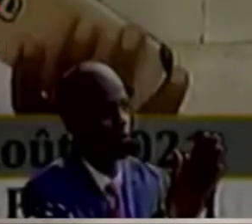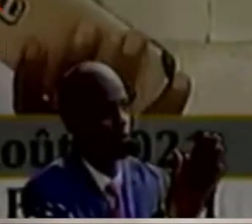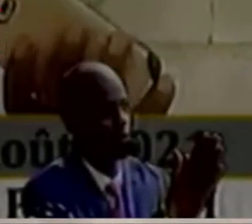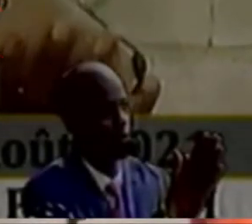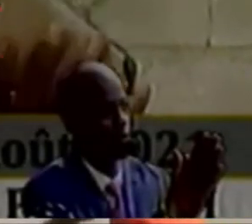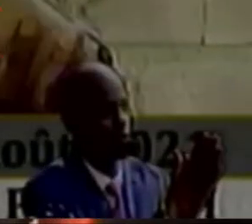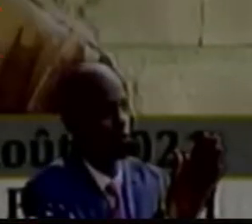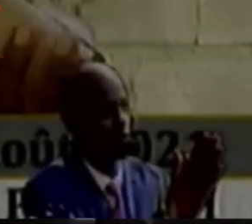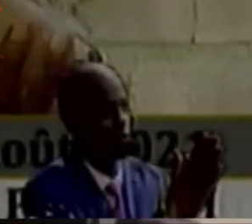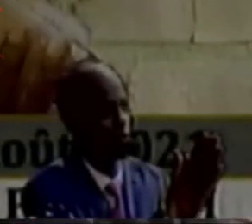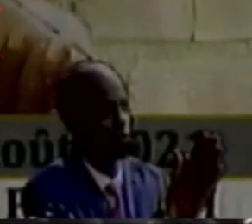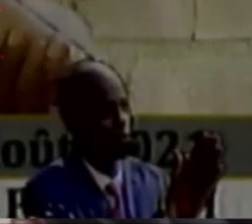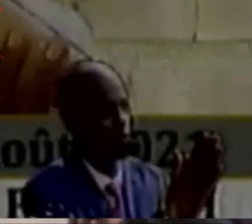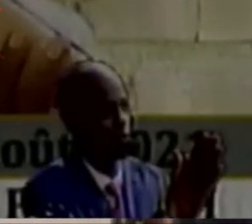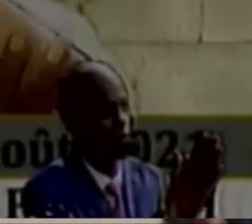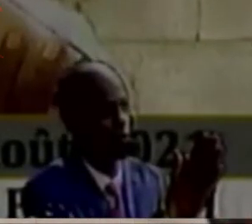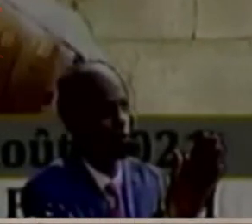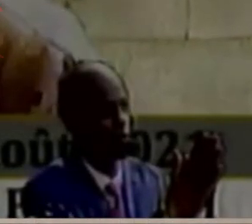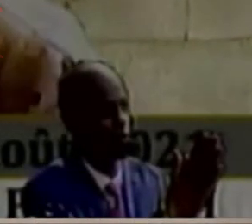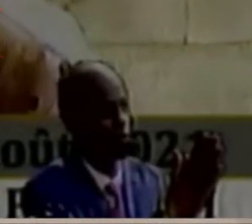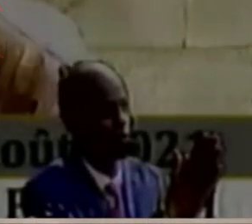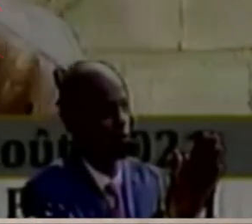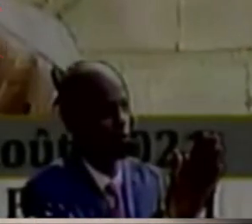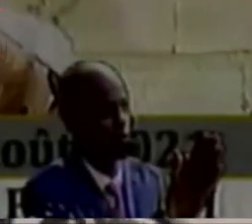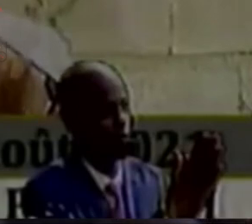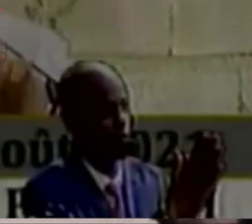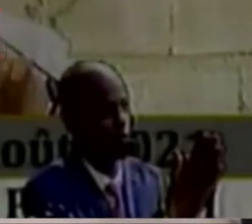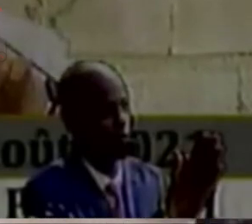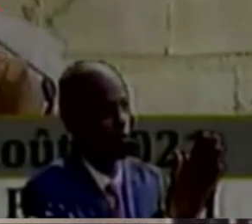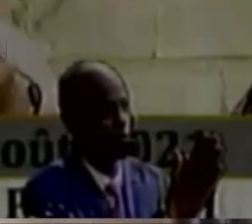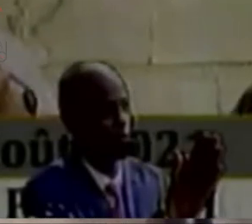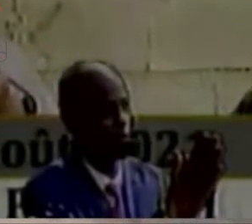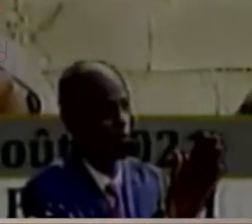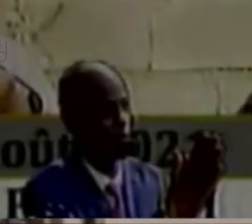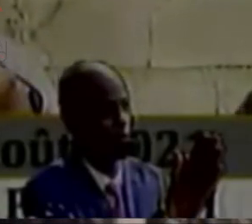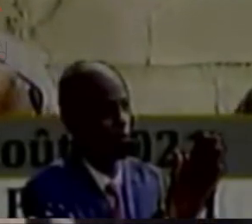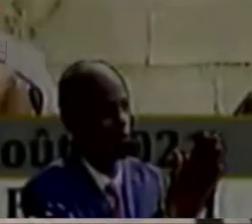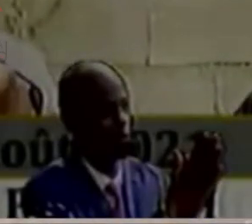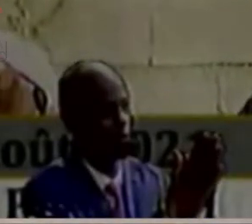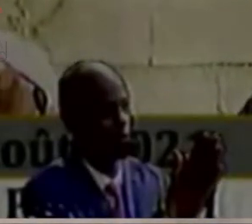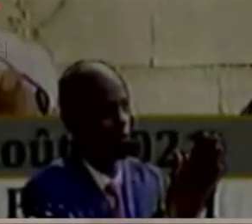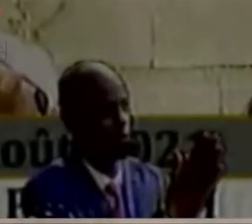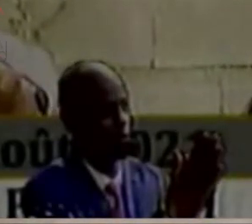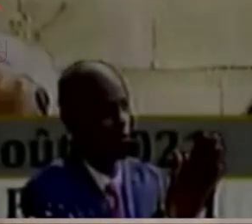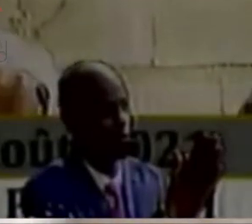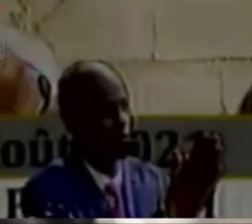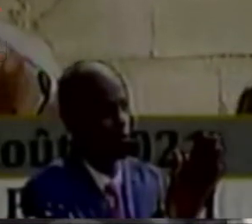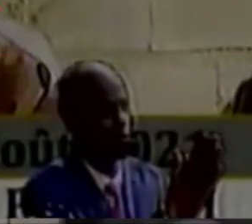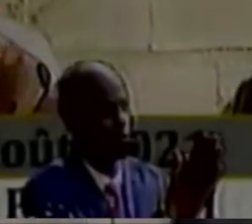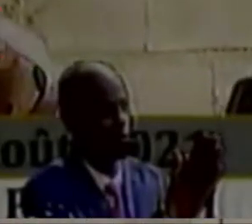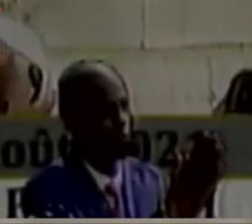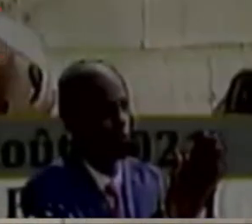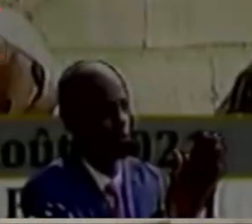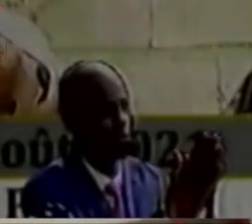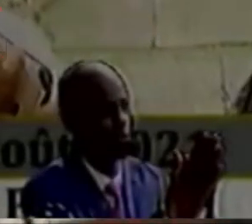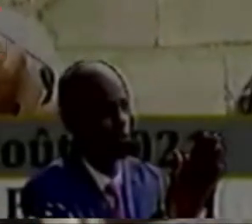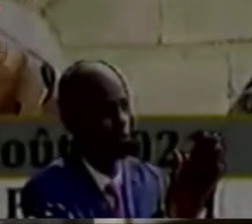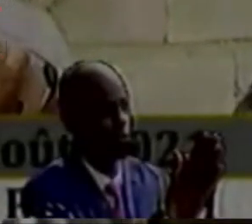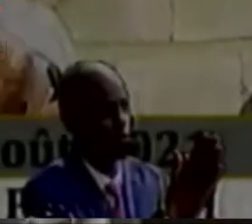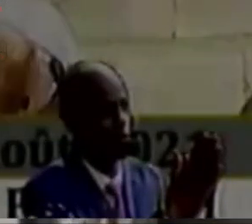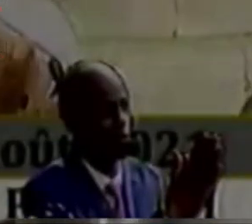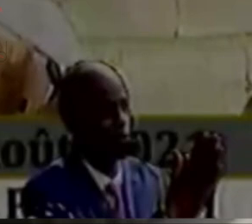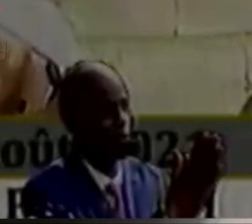Mais bataille peine c'est une bataille qui te dit faut que nous pas produit pour étrangers encore, c'est pour nous produire pour la caille, non. C'est